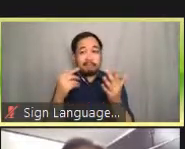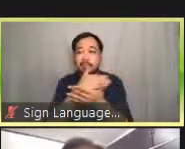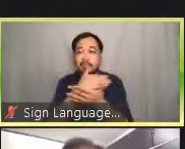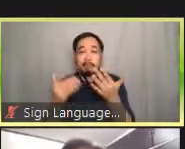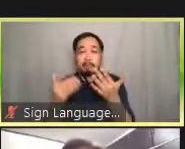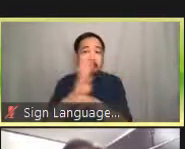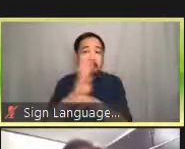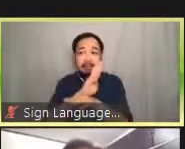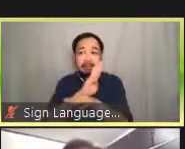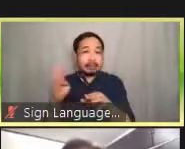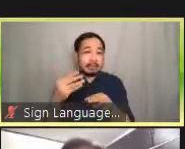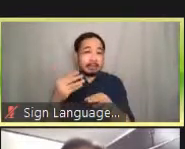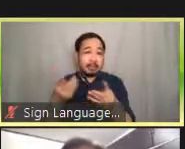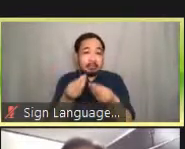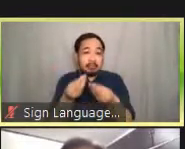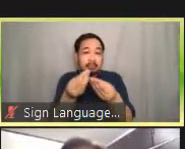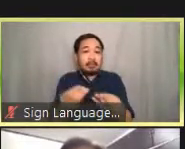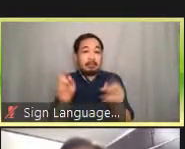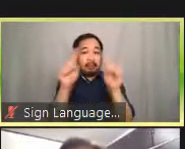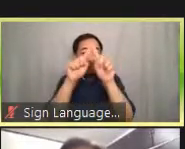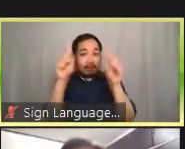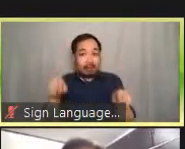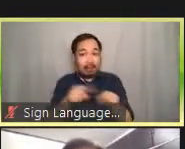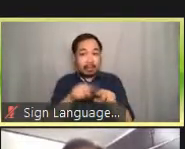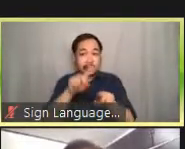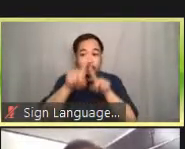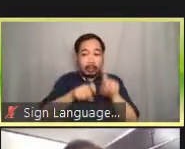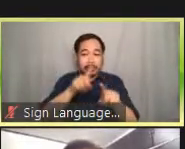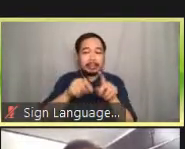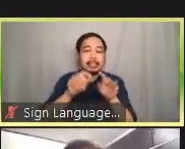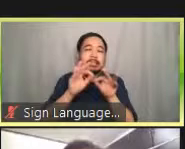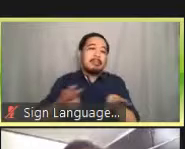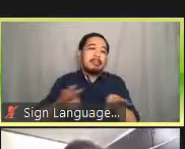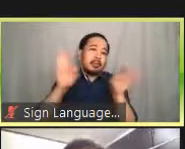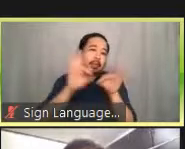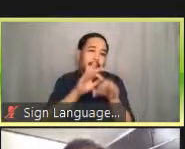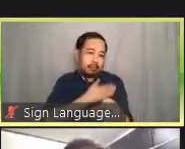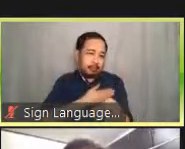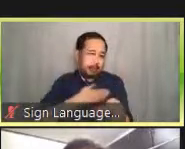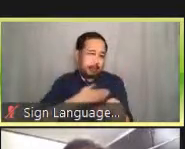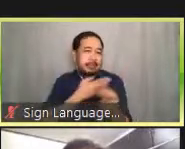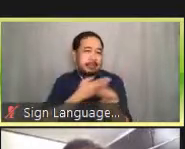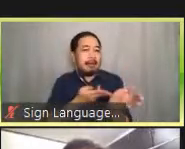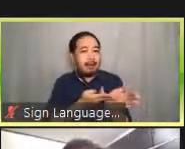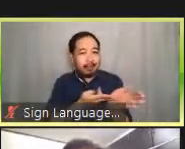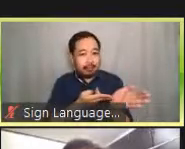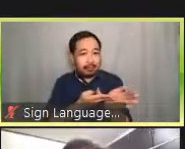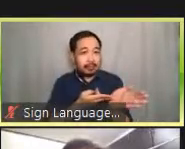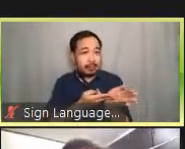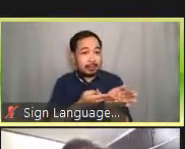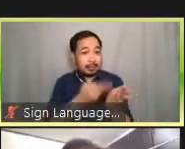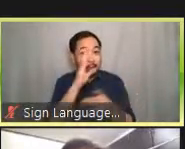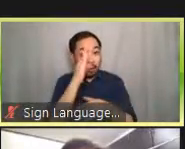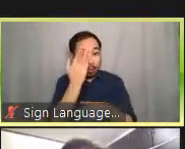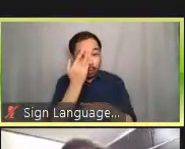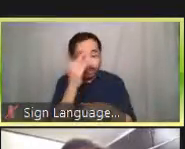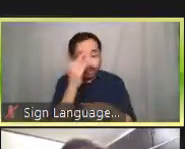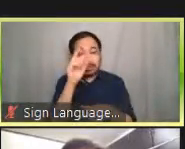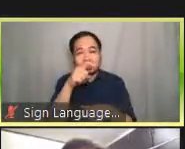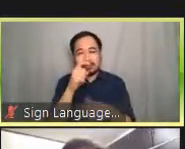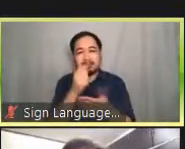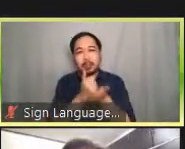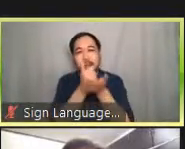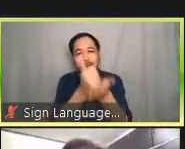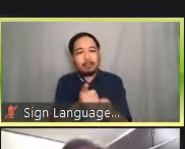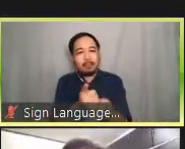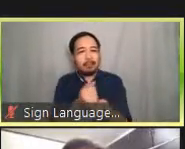this, talaga na sagutin natin siya with all our makakatulong to eventually para